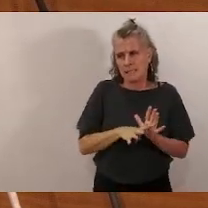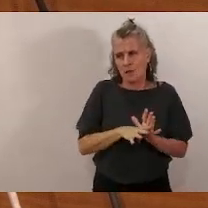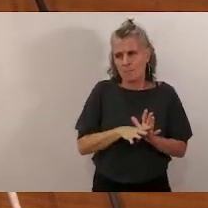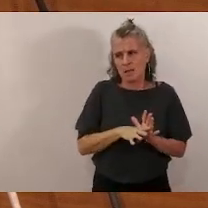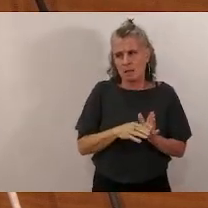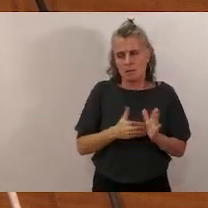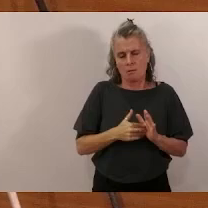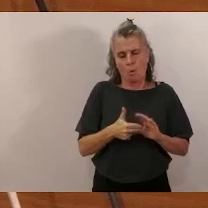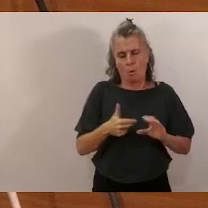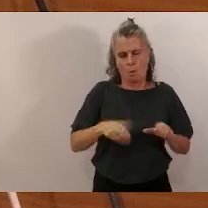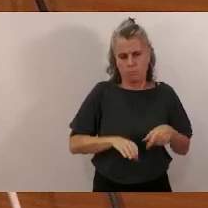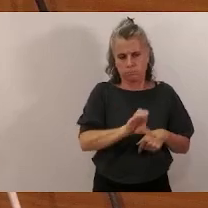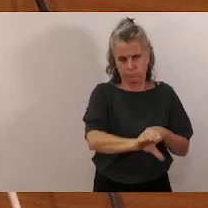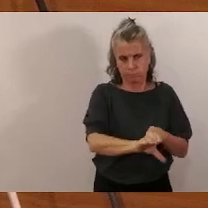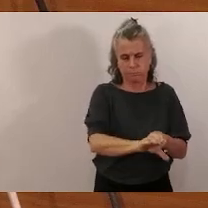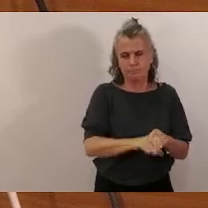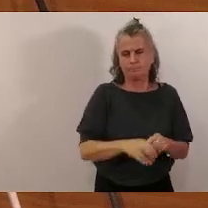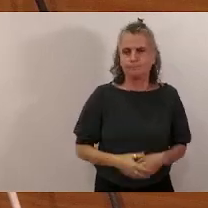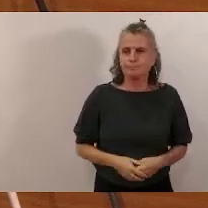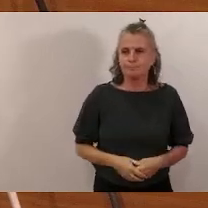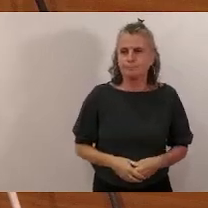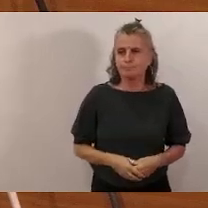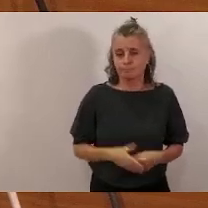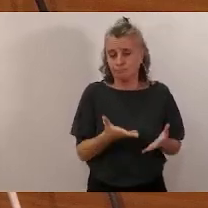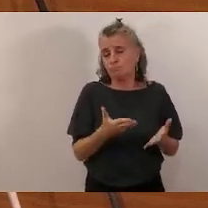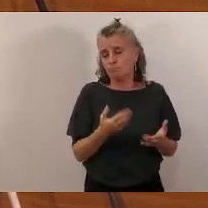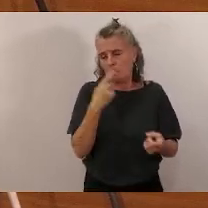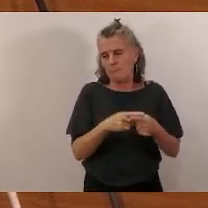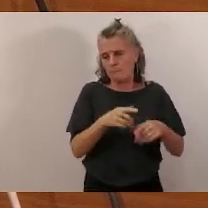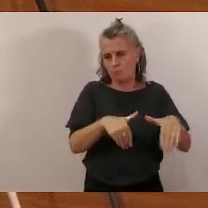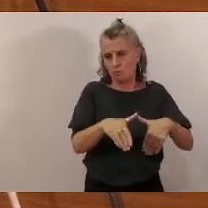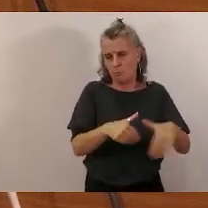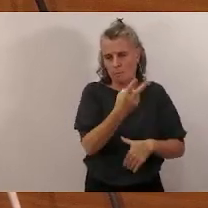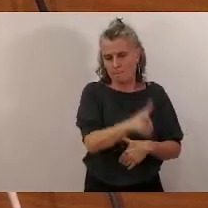à propos de cette répartition, 19 000 euros pour son fonctionnement.